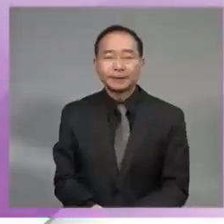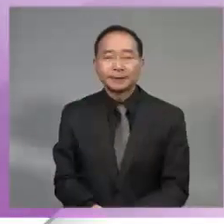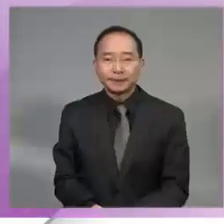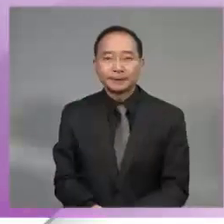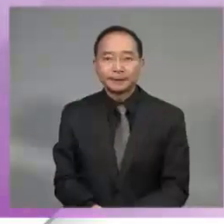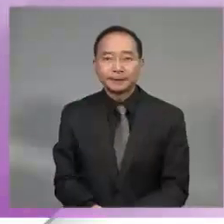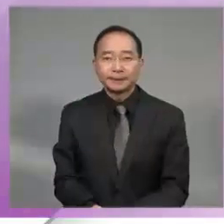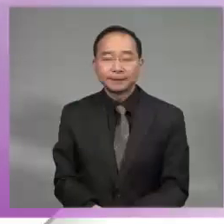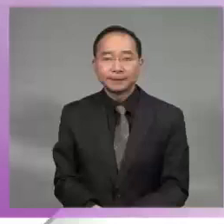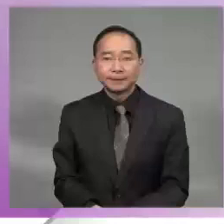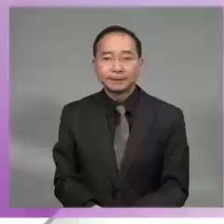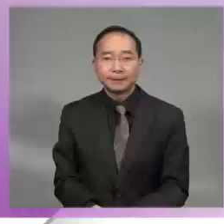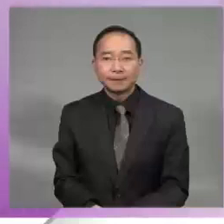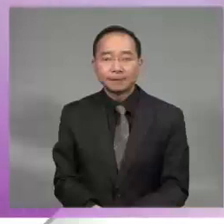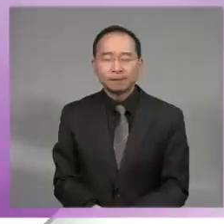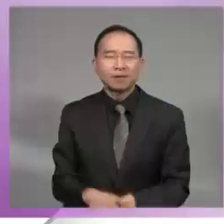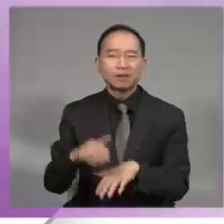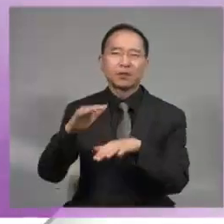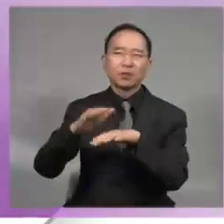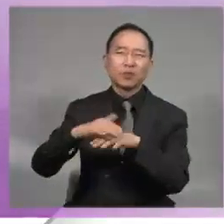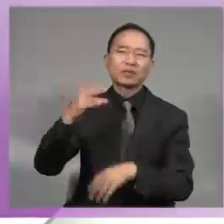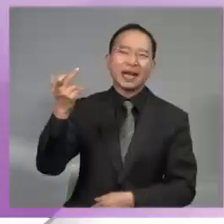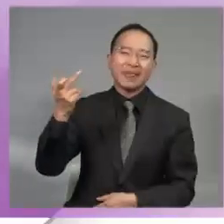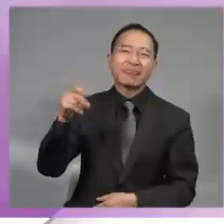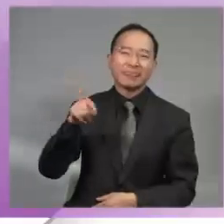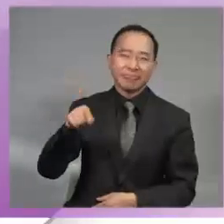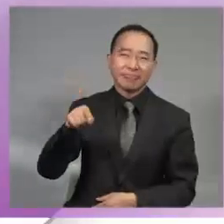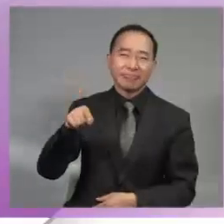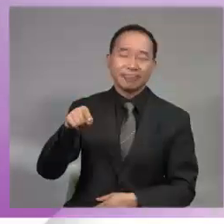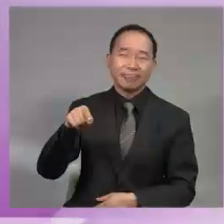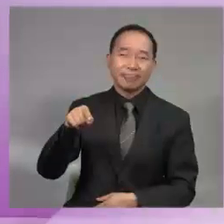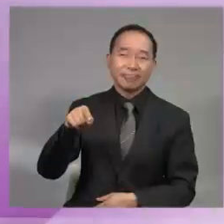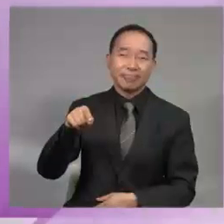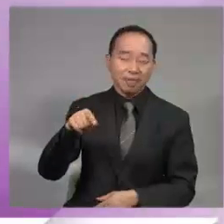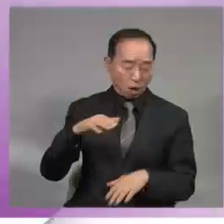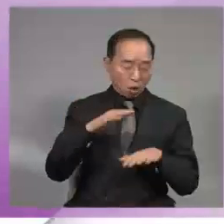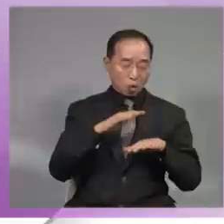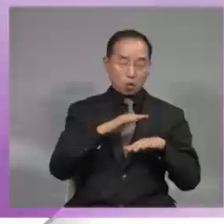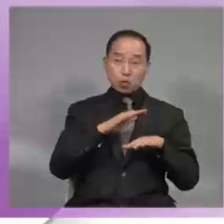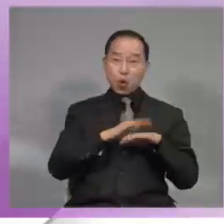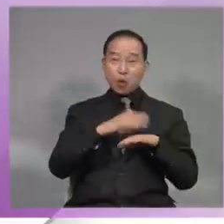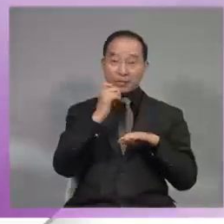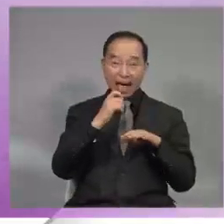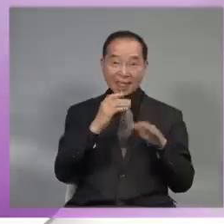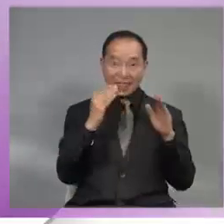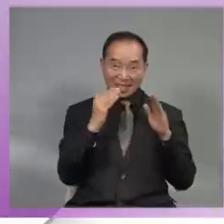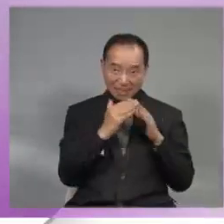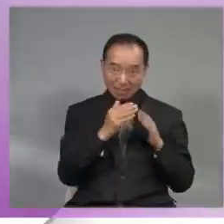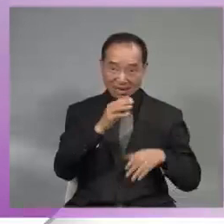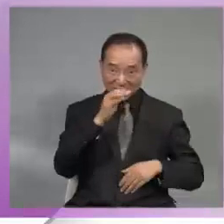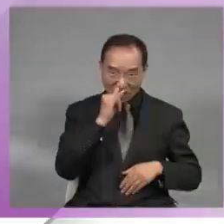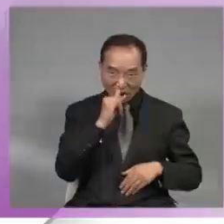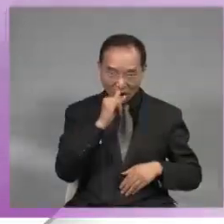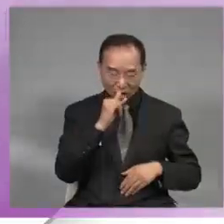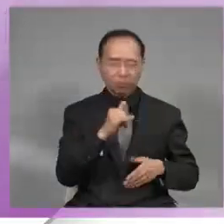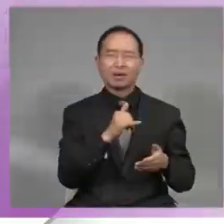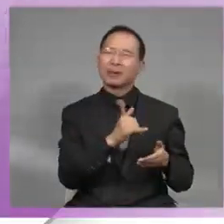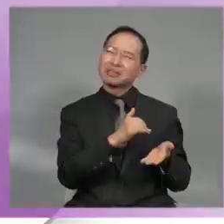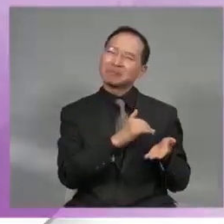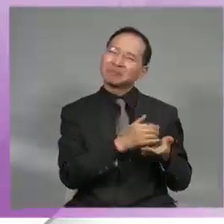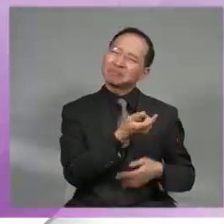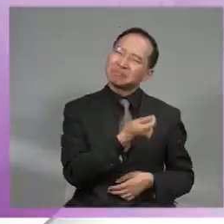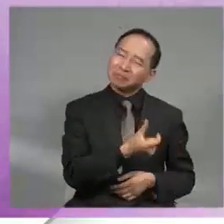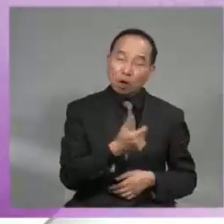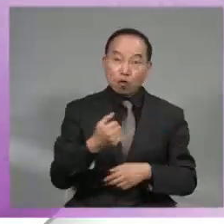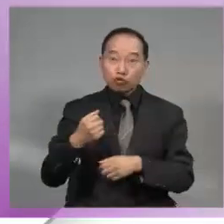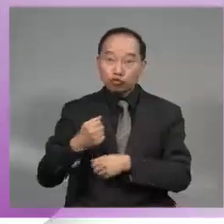예. 그러니까 논산 외에 거주하시는 분들이 지금 저곳에서 투표를 하셨기 때문에 그걸 일일이 또 분류를